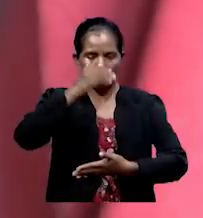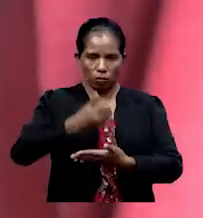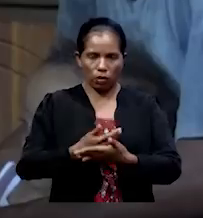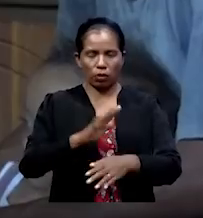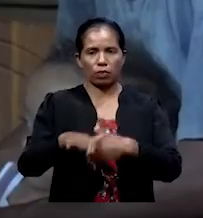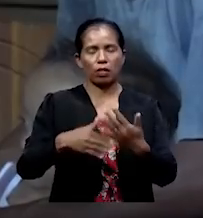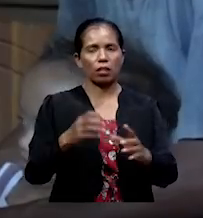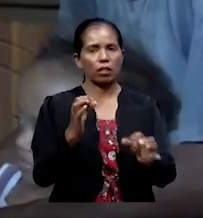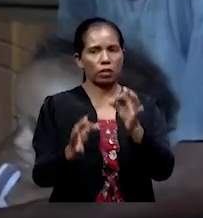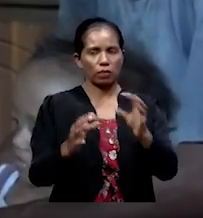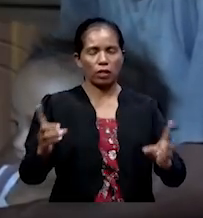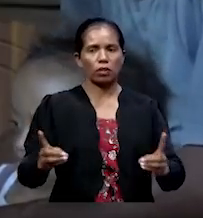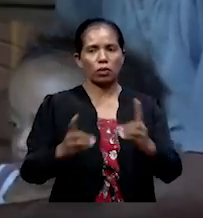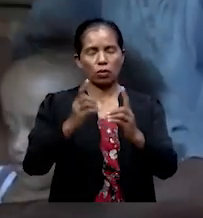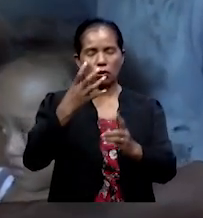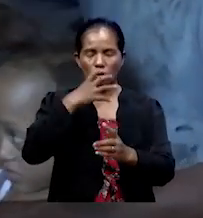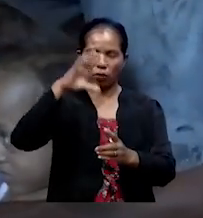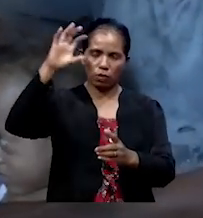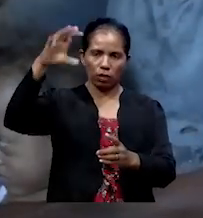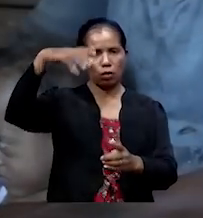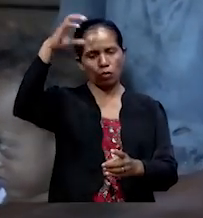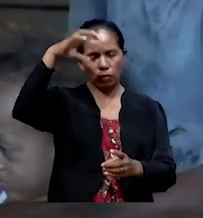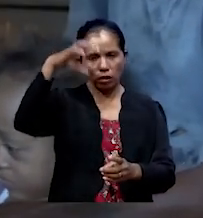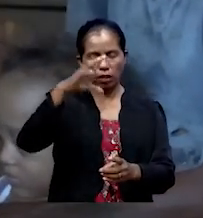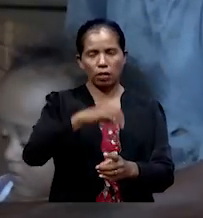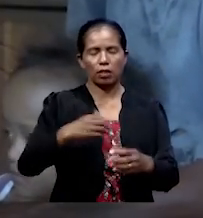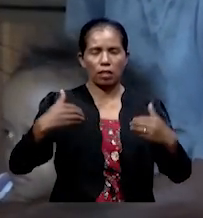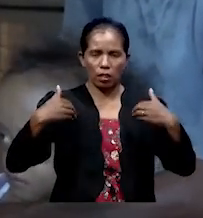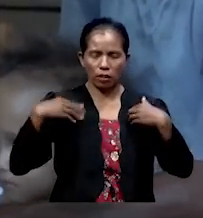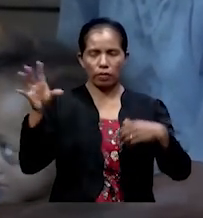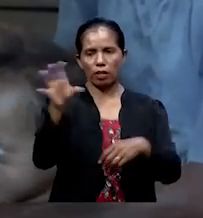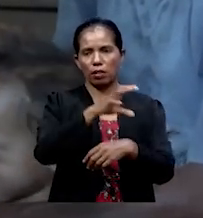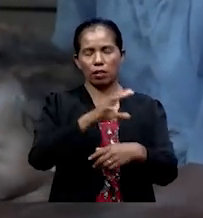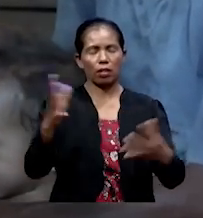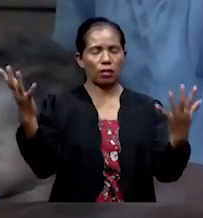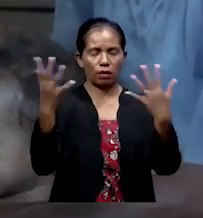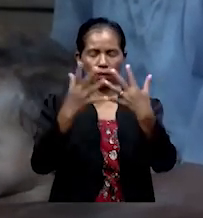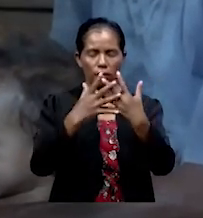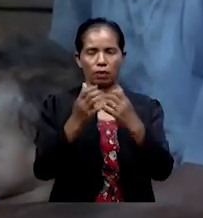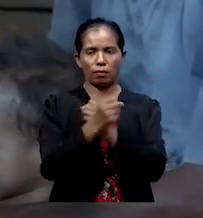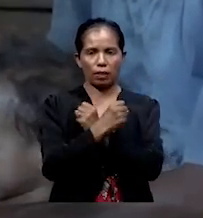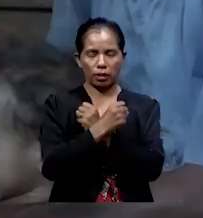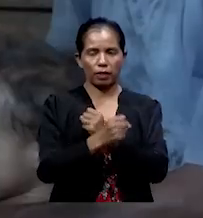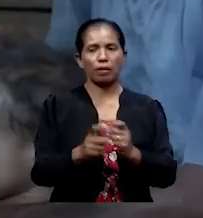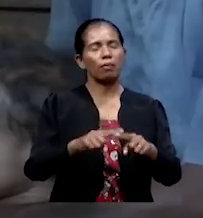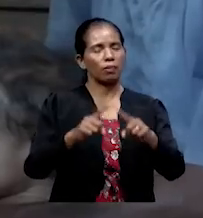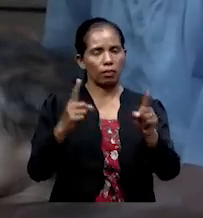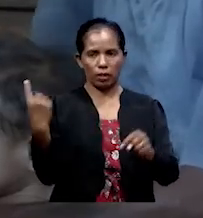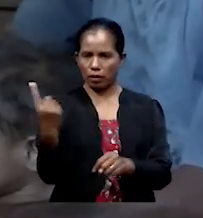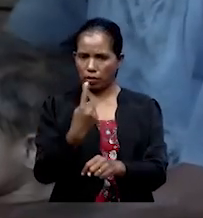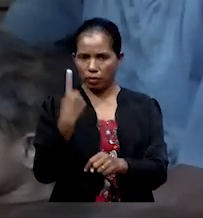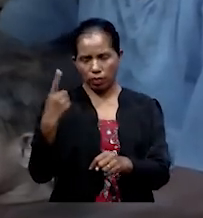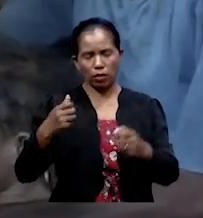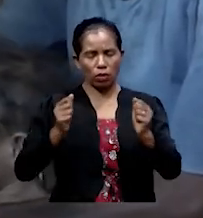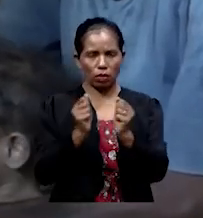hasoro lorong niya hanas, udang niya turuk, no aning niya suut beha falong humaliring. May be, na fating ho